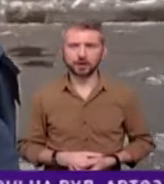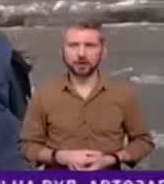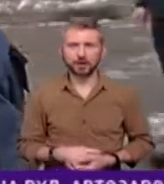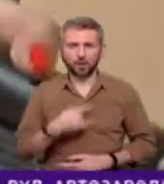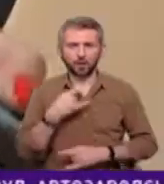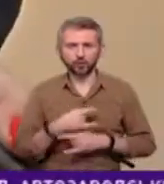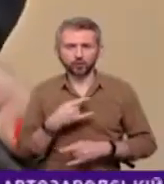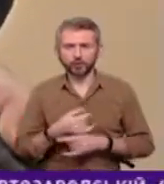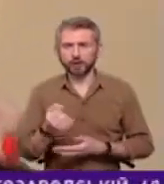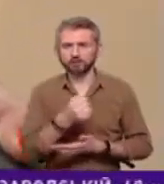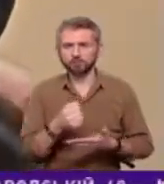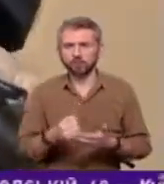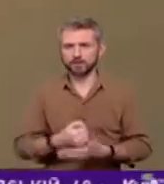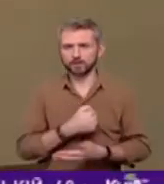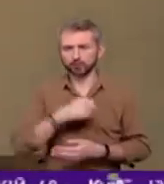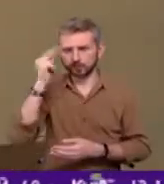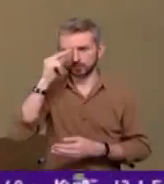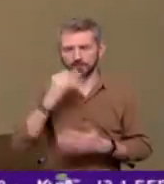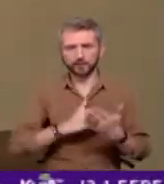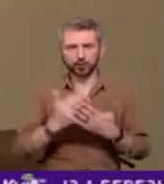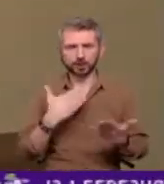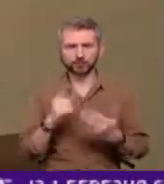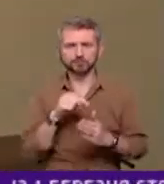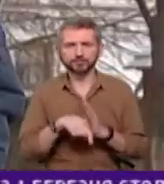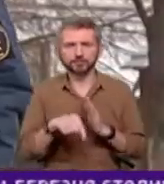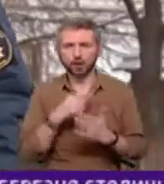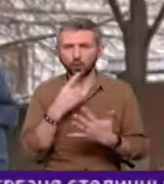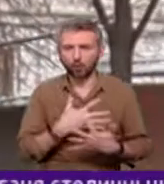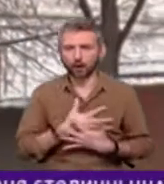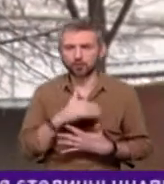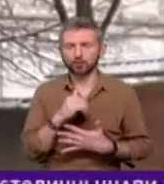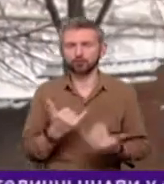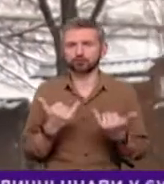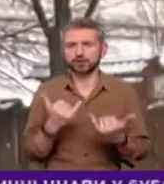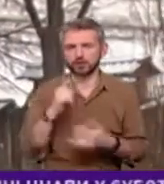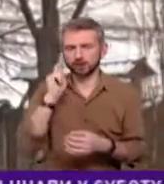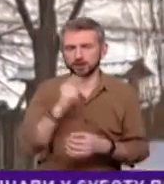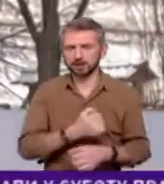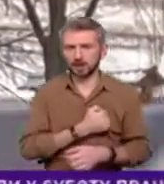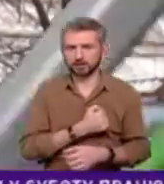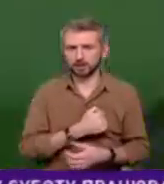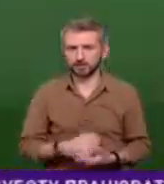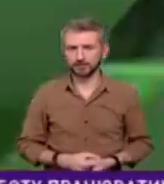Однострої, зброя, військова муштра і високі стосунки. Що таке кохання у сучасній українській армії?